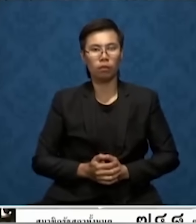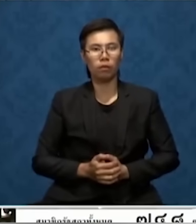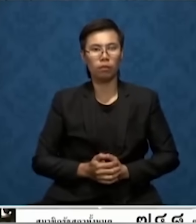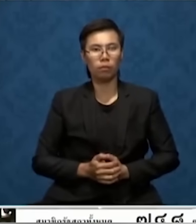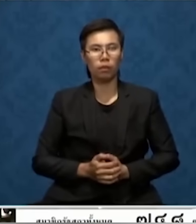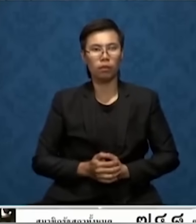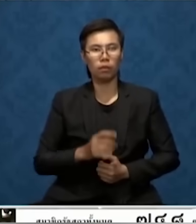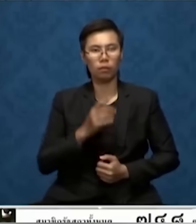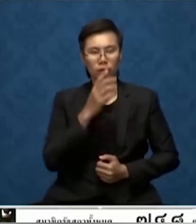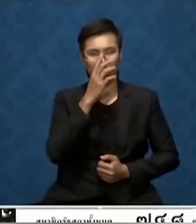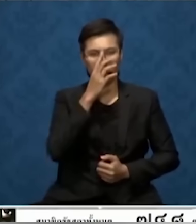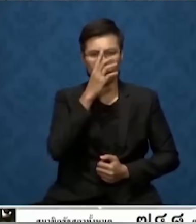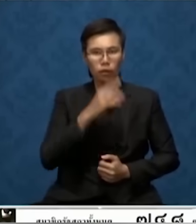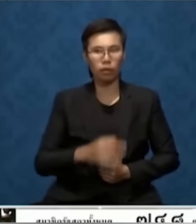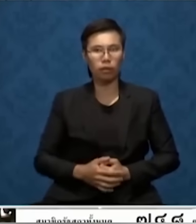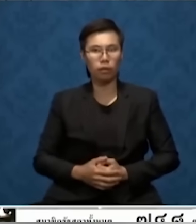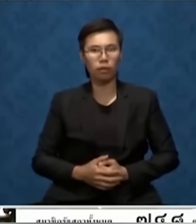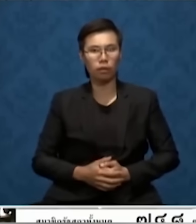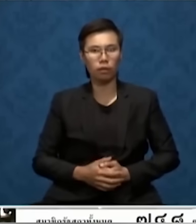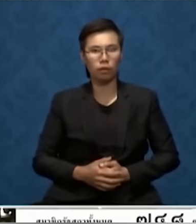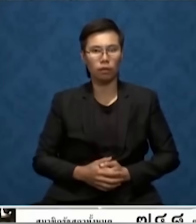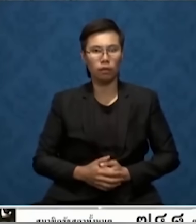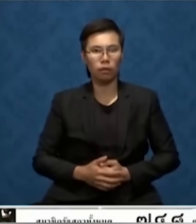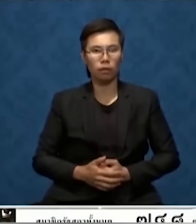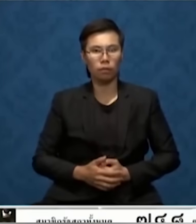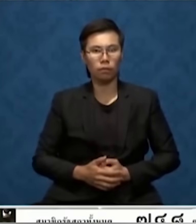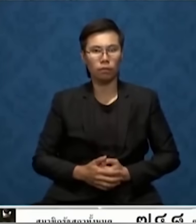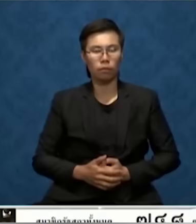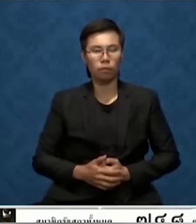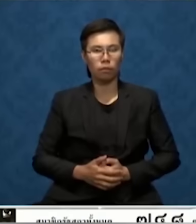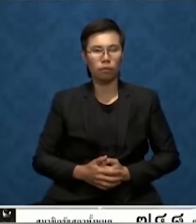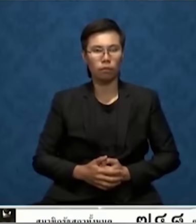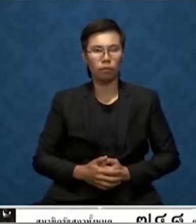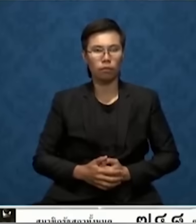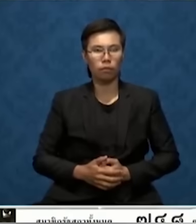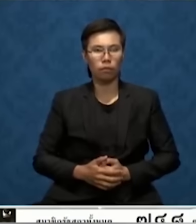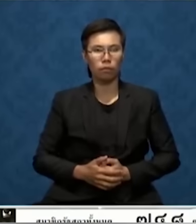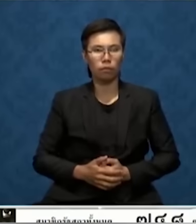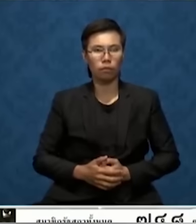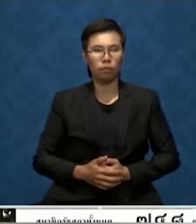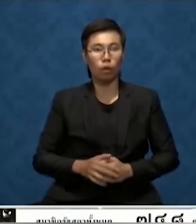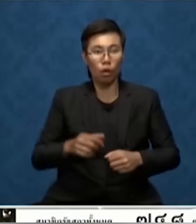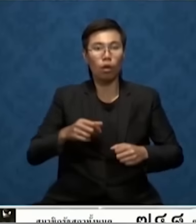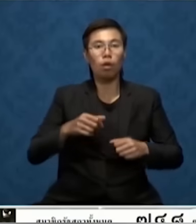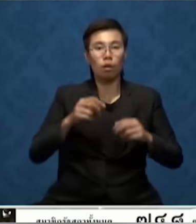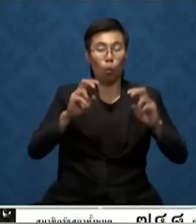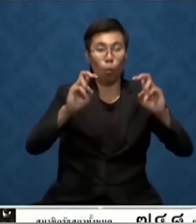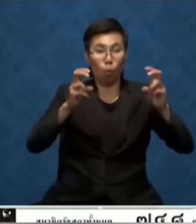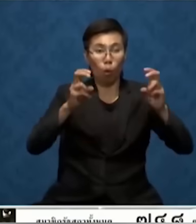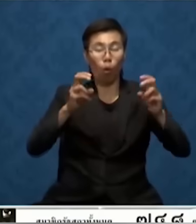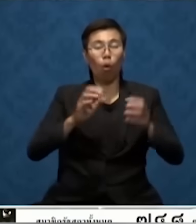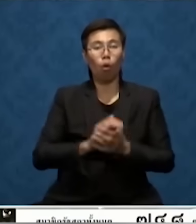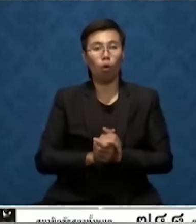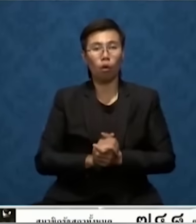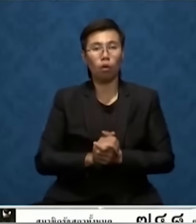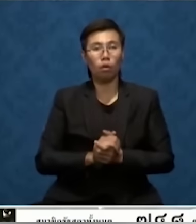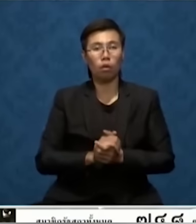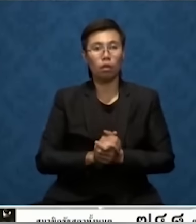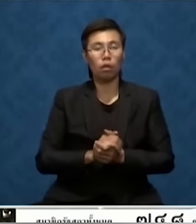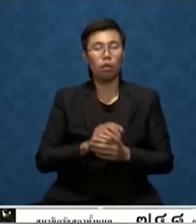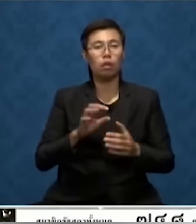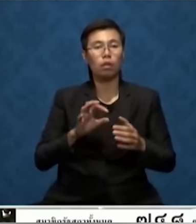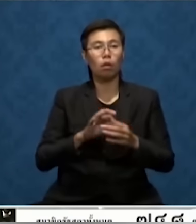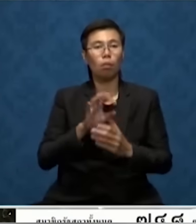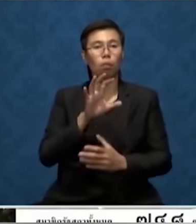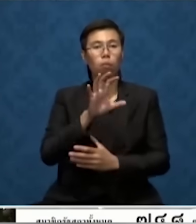ก็ท่านเชิญต่อนะครับแล้วก็ให้อยู่ในหัวข้อคือเกี่ยวกับเรื่องข้อบังคับเท่านั้นนะ